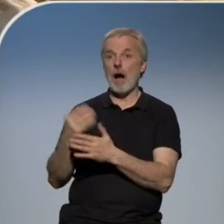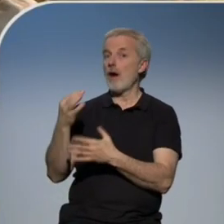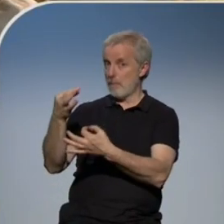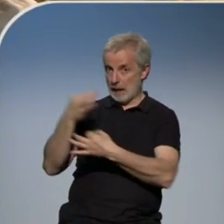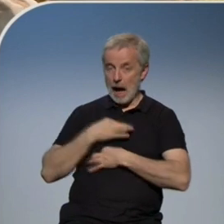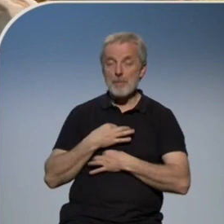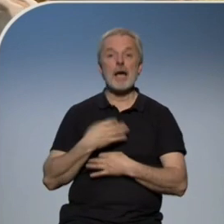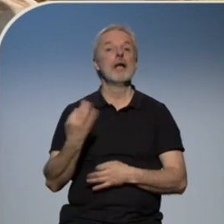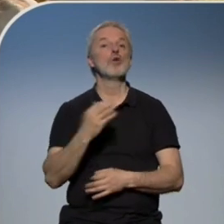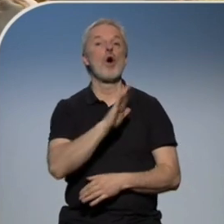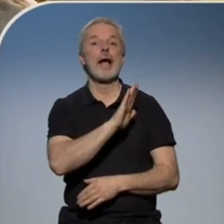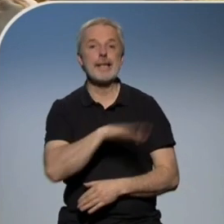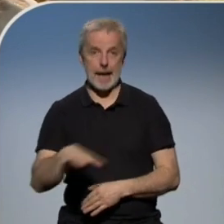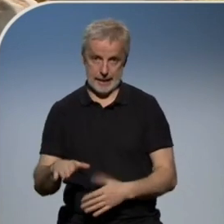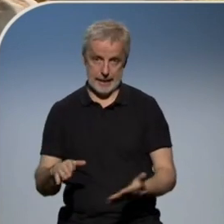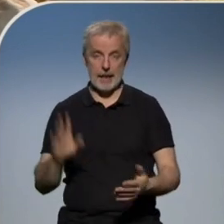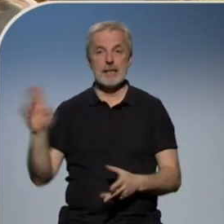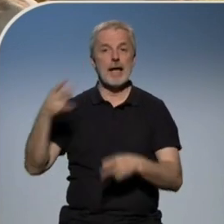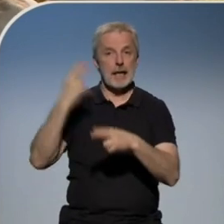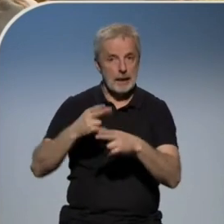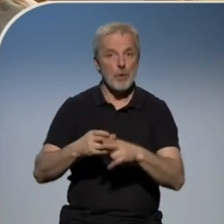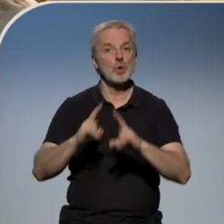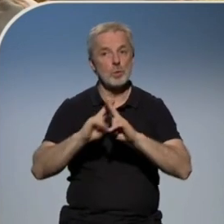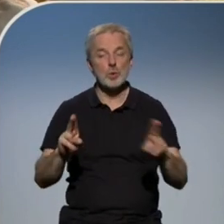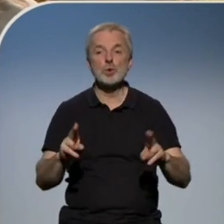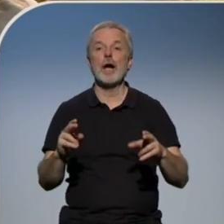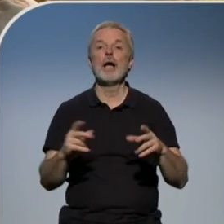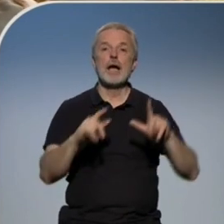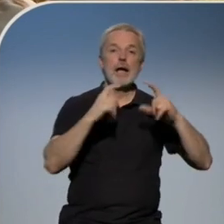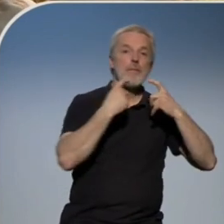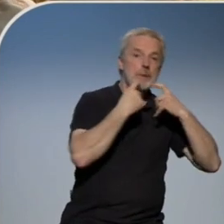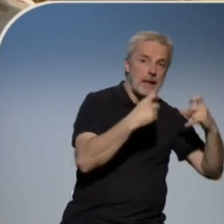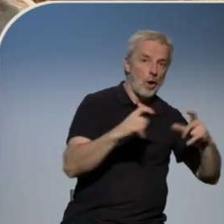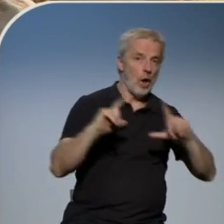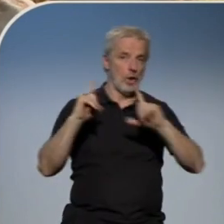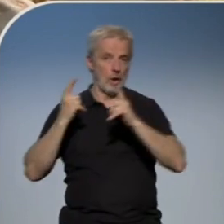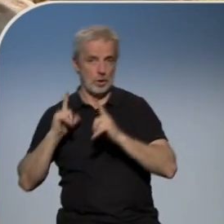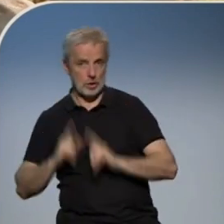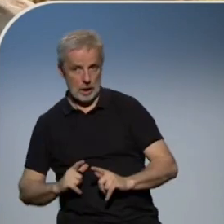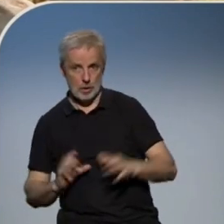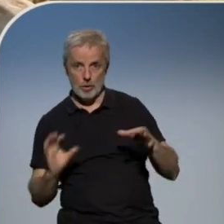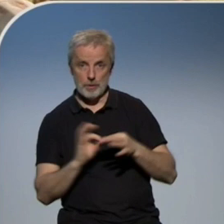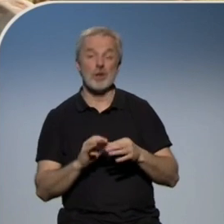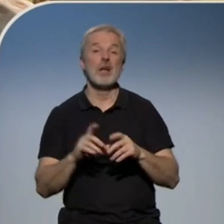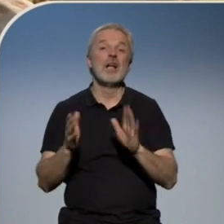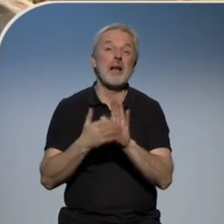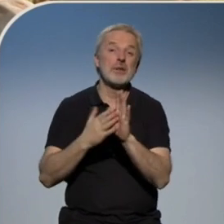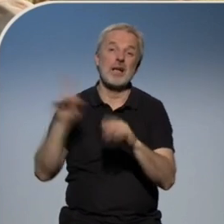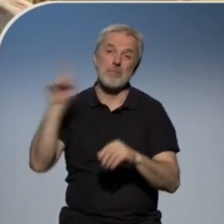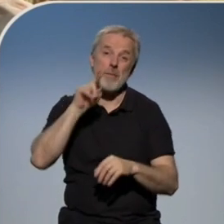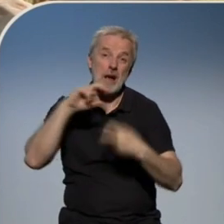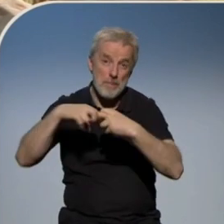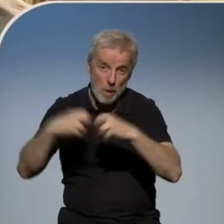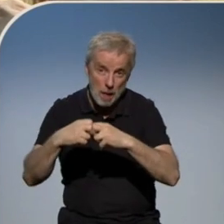na téma, jak reagují děti, jestli jejich nemoc může mít souvislost s tím, jak třeba ty maminky se trápí a tak dále. Takže těch dotazů je tam celá řada. Mm-hmm. Dá se vůbec říct,